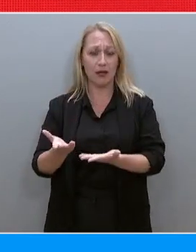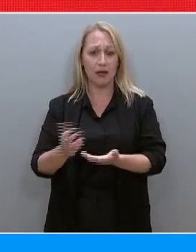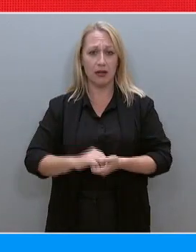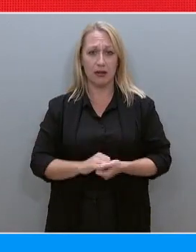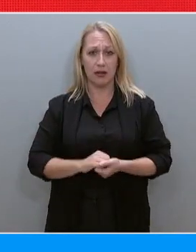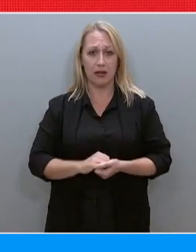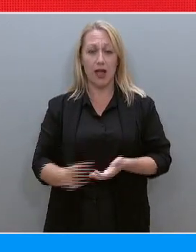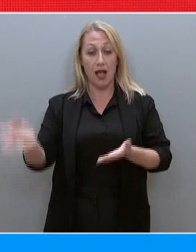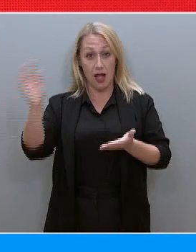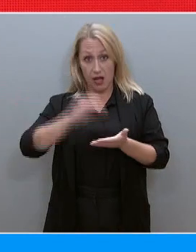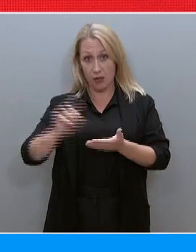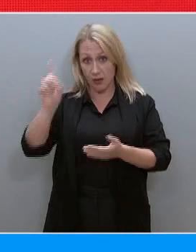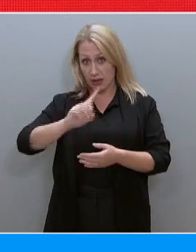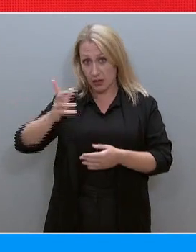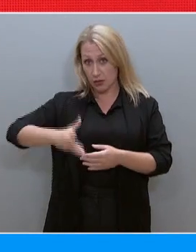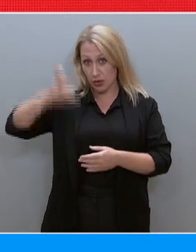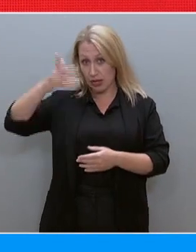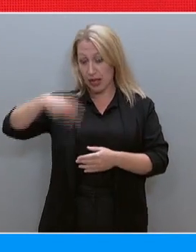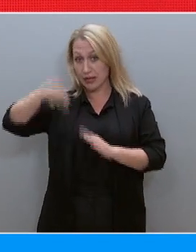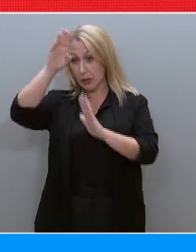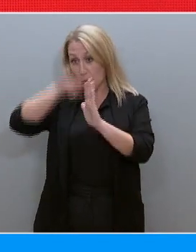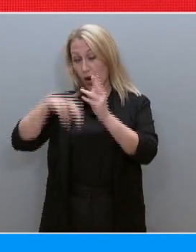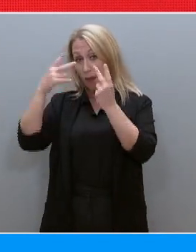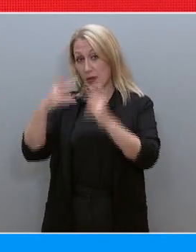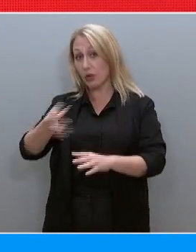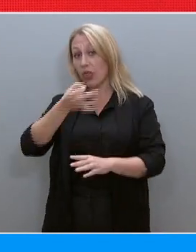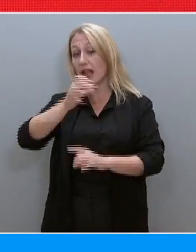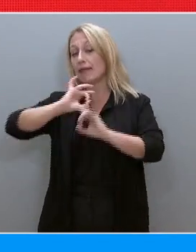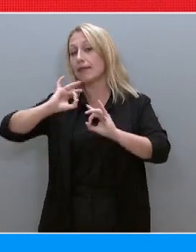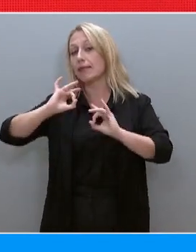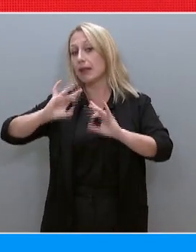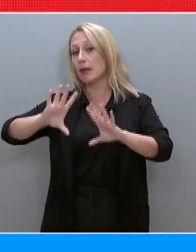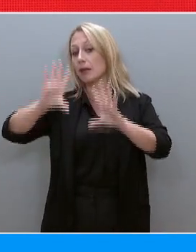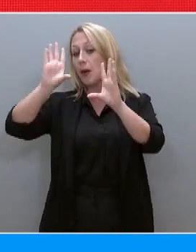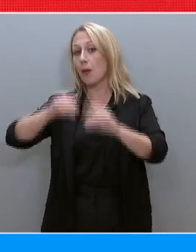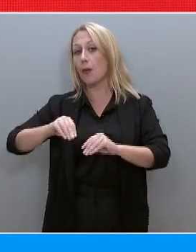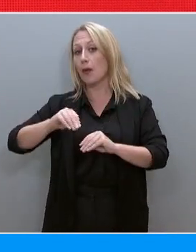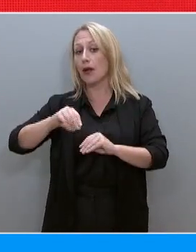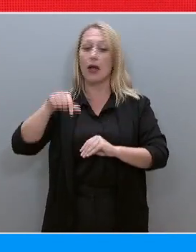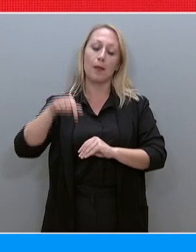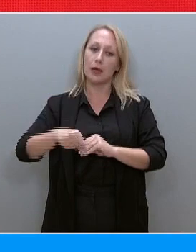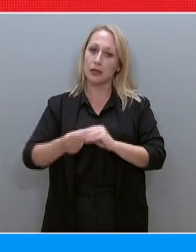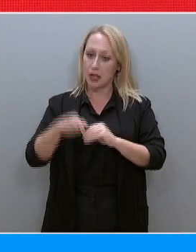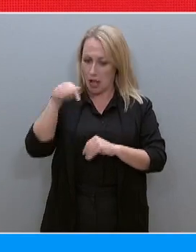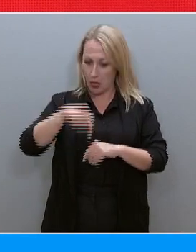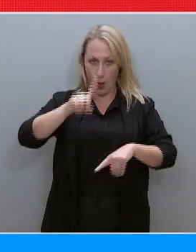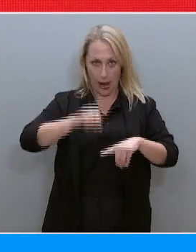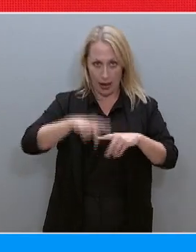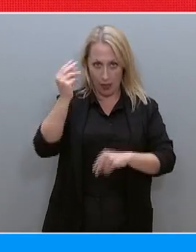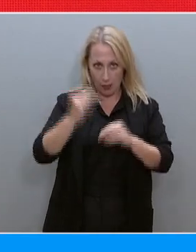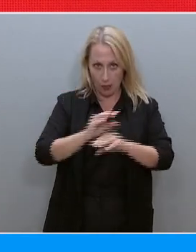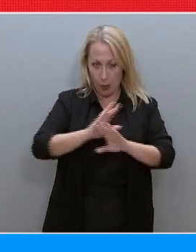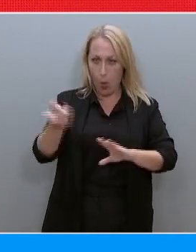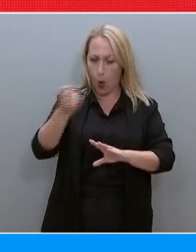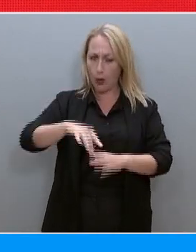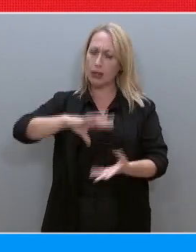Και επίσης ο κύριος Μητσοτάκης στο πρόγραμμά του δεν λέει κουβέντα για την σύγχρονη μάστιγα, όχι μόνο στην Ελλάδα